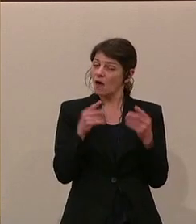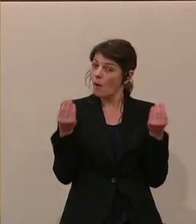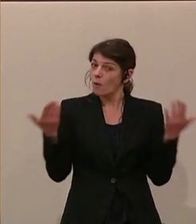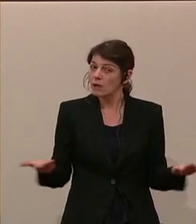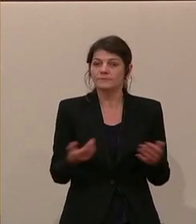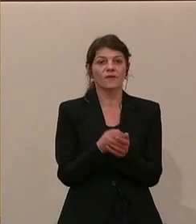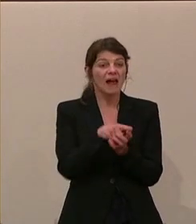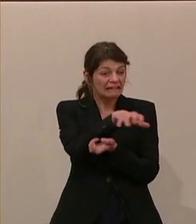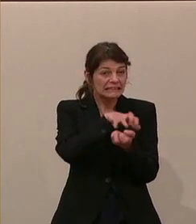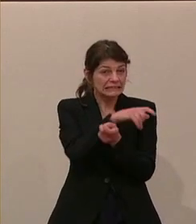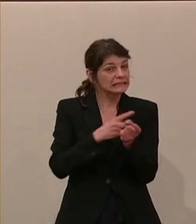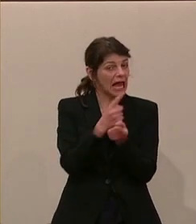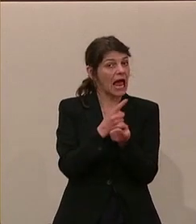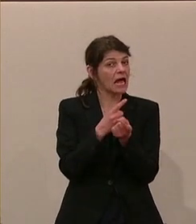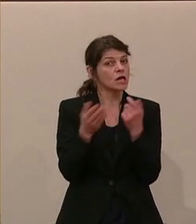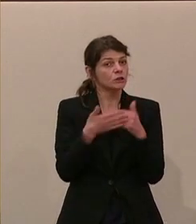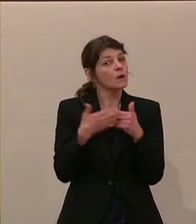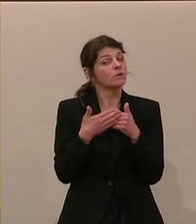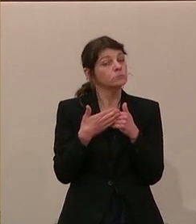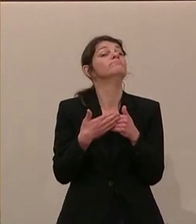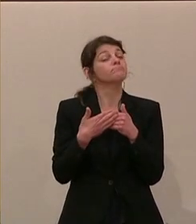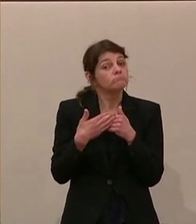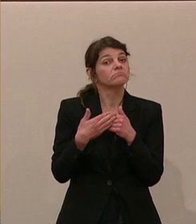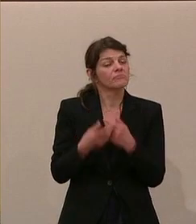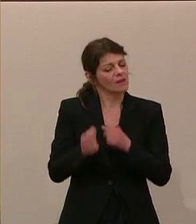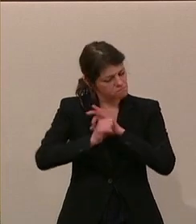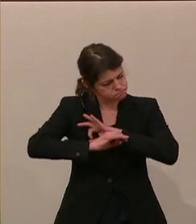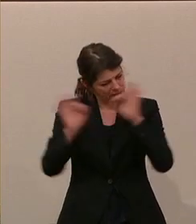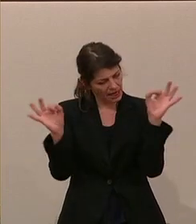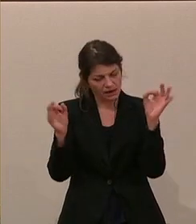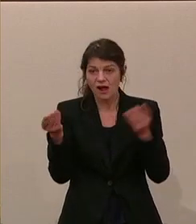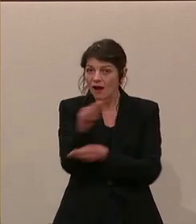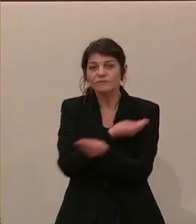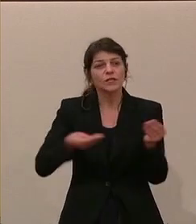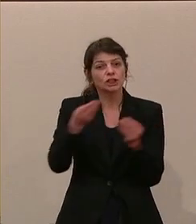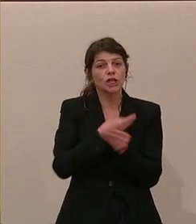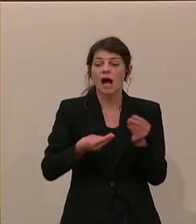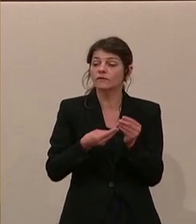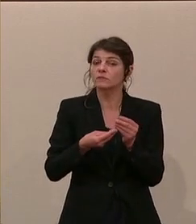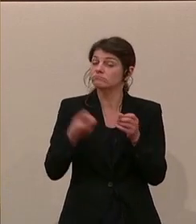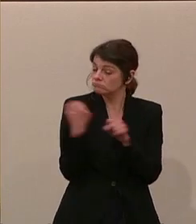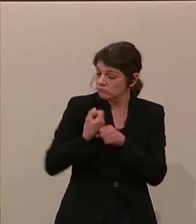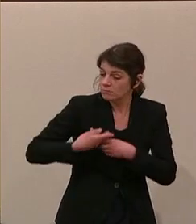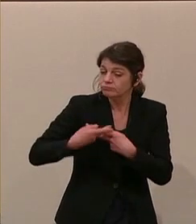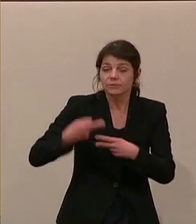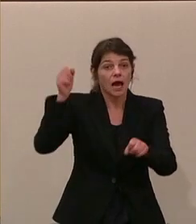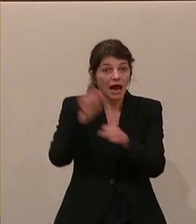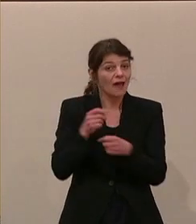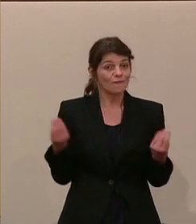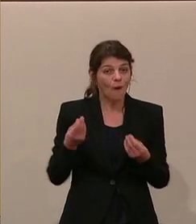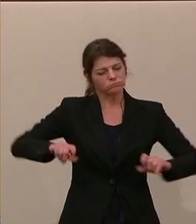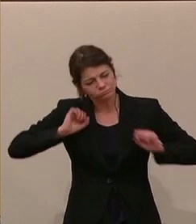sie in Krisenzeiten nachweislich beste wirtschaftliche Daten durch höchsten Einsatz geliefert